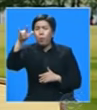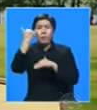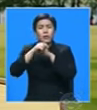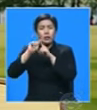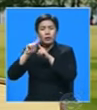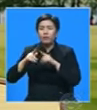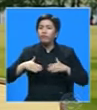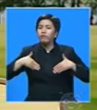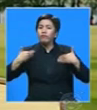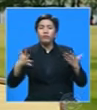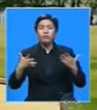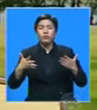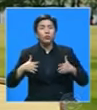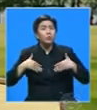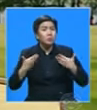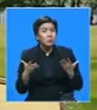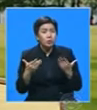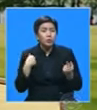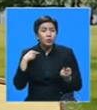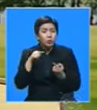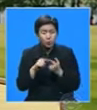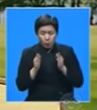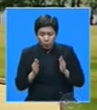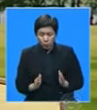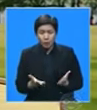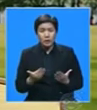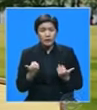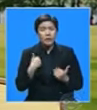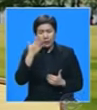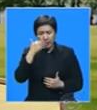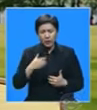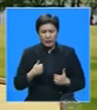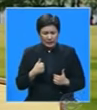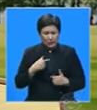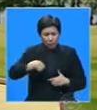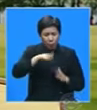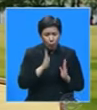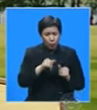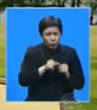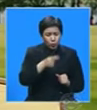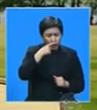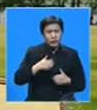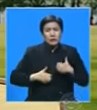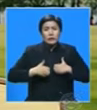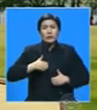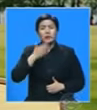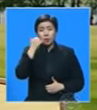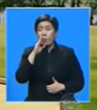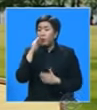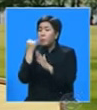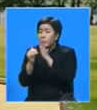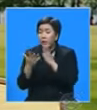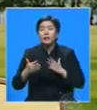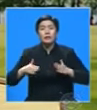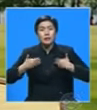ก็หาความสุขไม่ได้หรอกนะครับร้อนรนแล้วเราทำไมจะต้องมาเจ็บร้อนแทนคนอื่นเขาด้วยนะถ้าเขาไม่ผิดก็ดีใจกับเขา